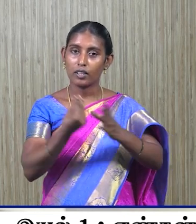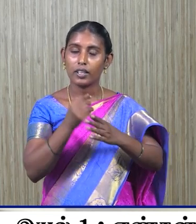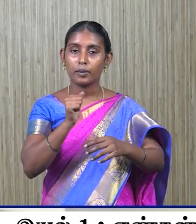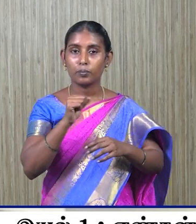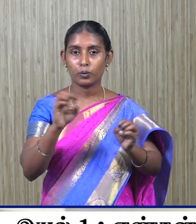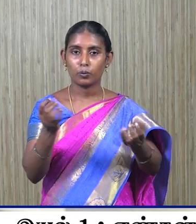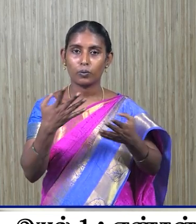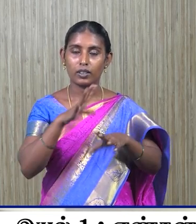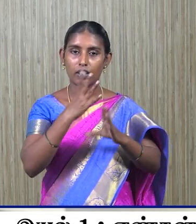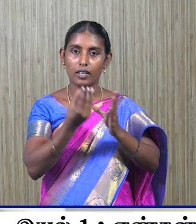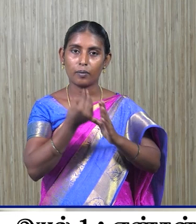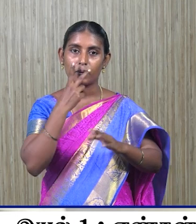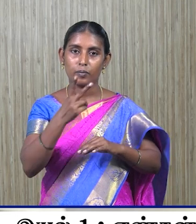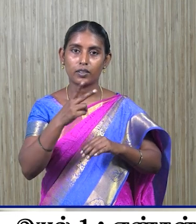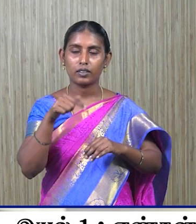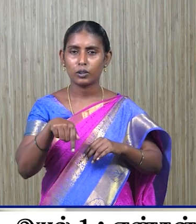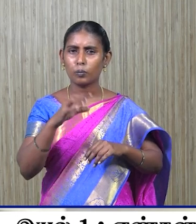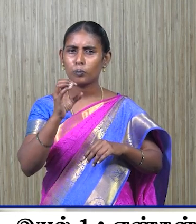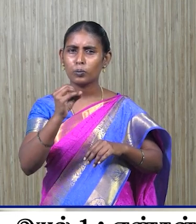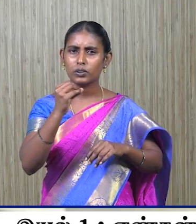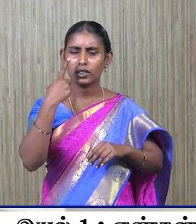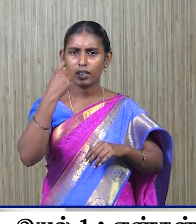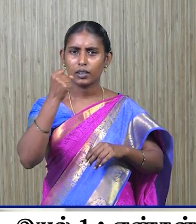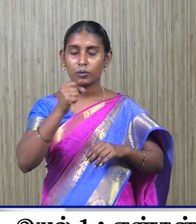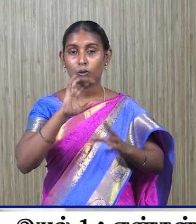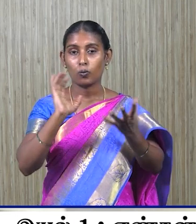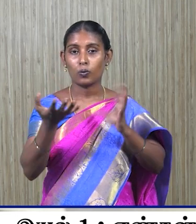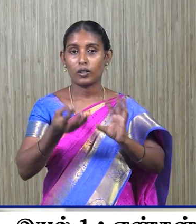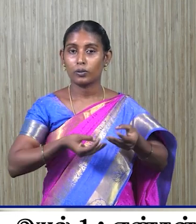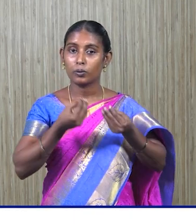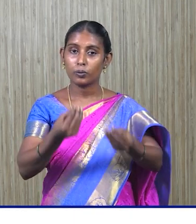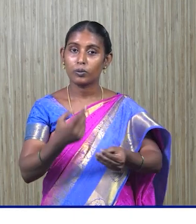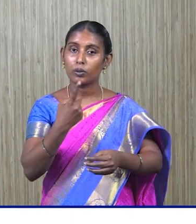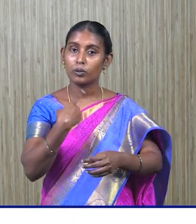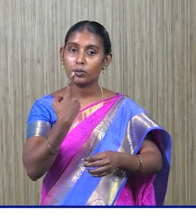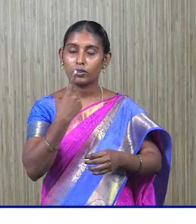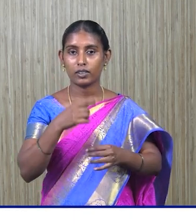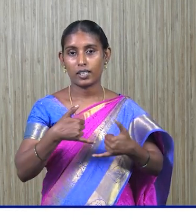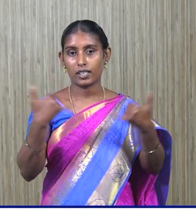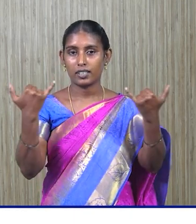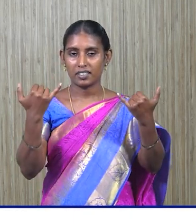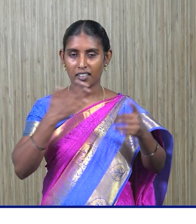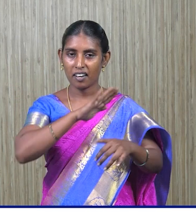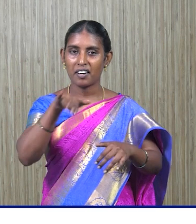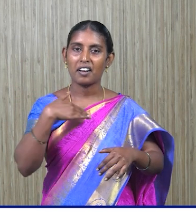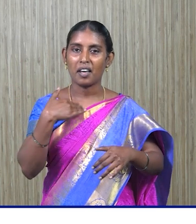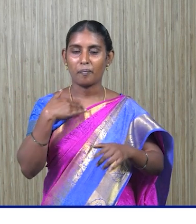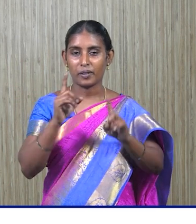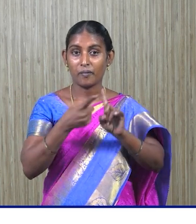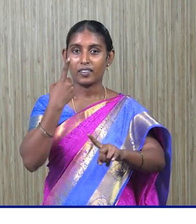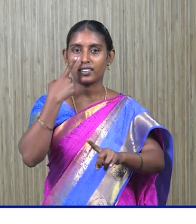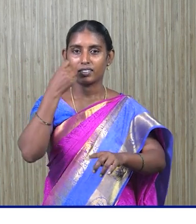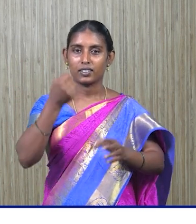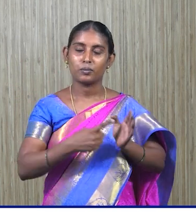பார்த்தோம். இப்படிப்பட்ட இந்த பூஜ்ஜியத்தை கண்டுபிடித்து உலகத்திற்கு கொடுத்தவர்கள் யார்? இந்தியர்களாகிய நாம் தான். ஆகவே